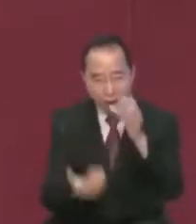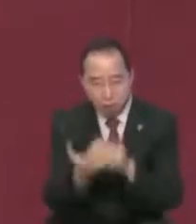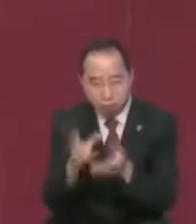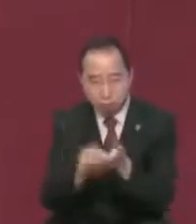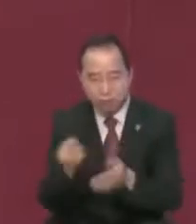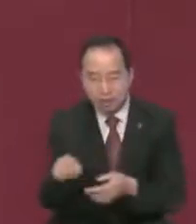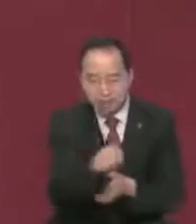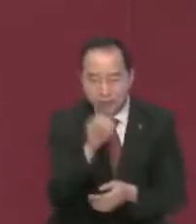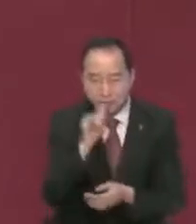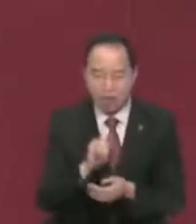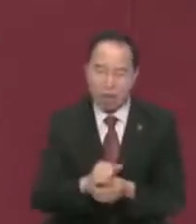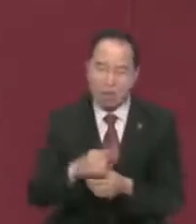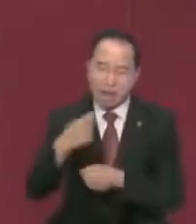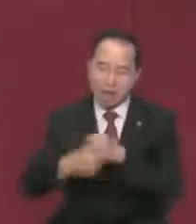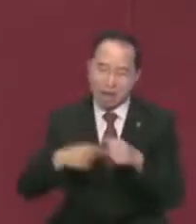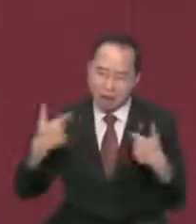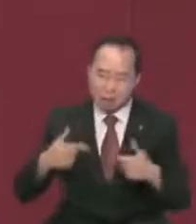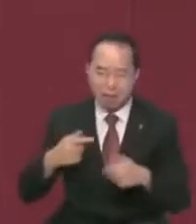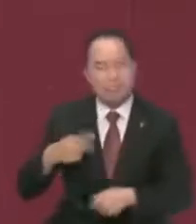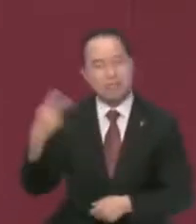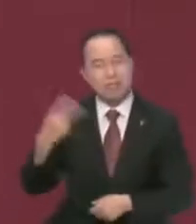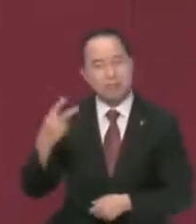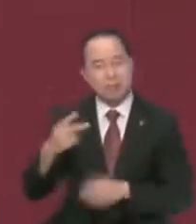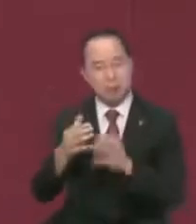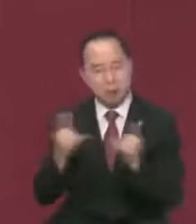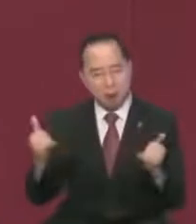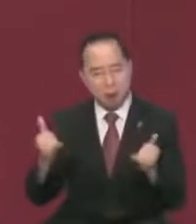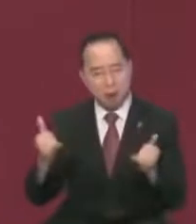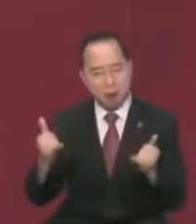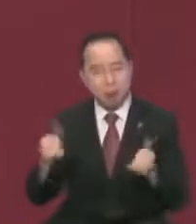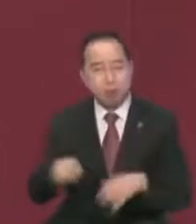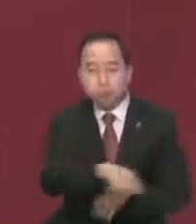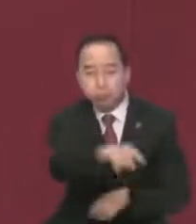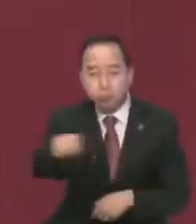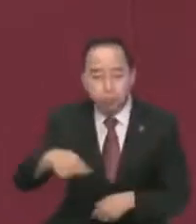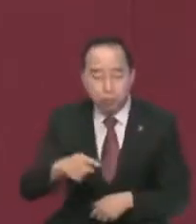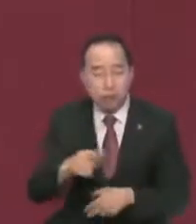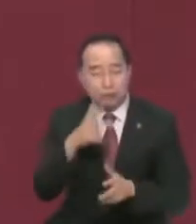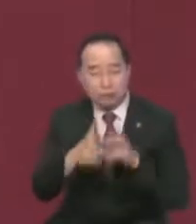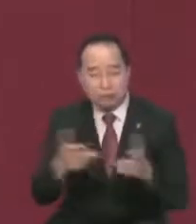그래도 해마다 2천여 명의 노동자들이 산업 현장에서 희생되십니다.